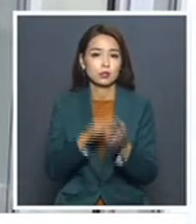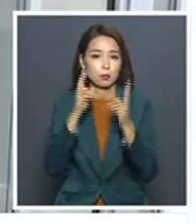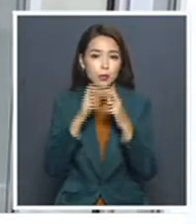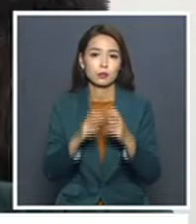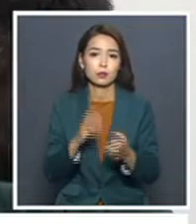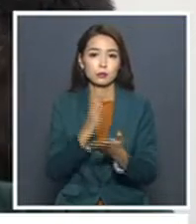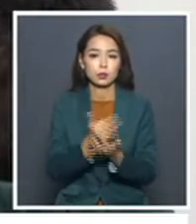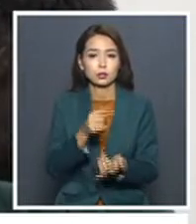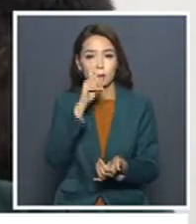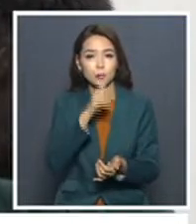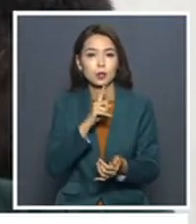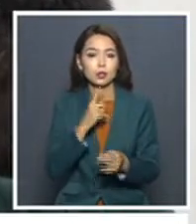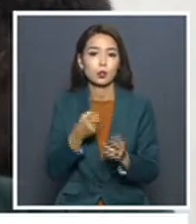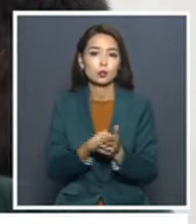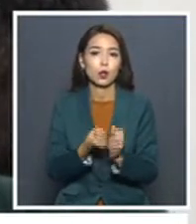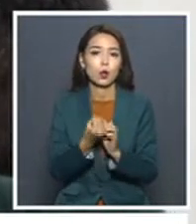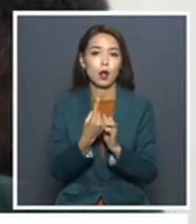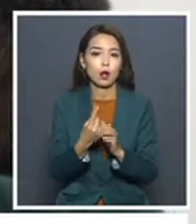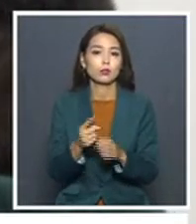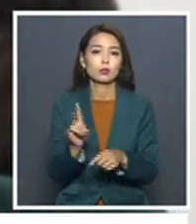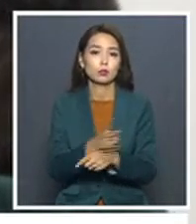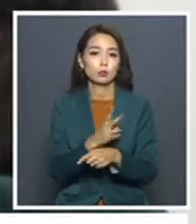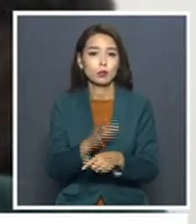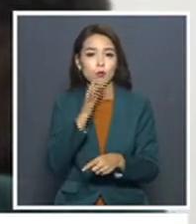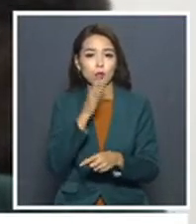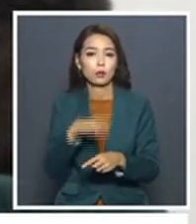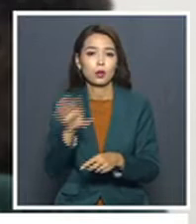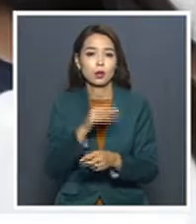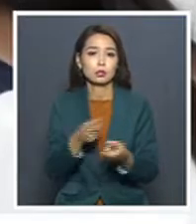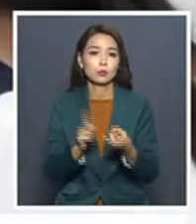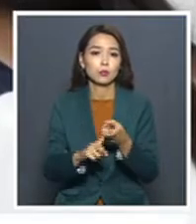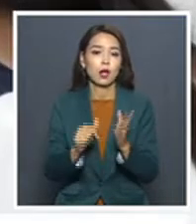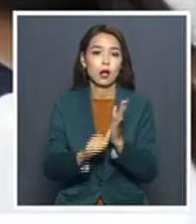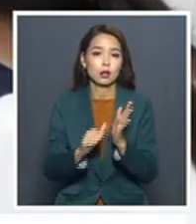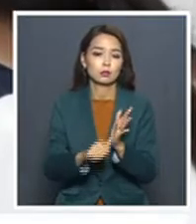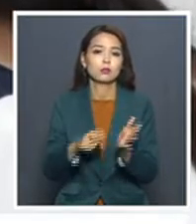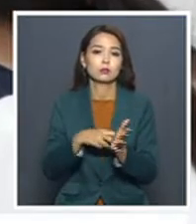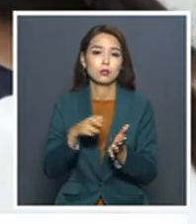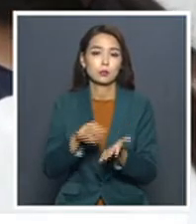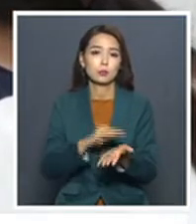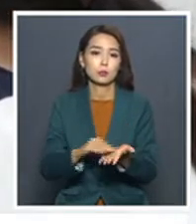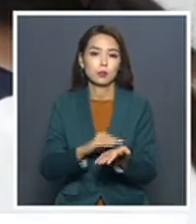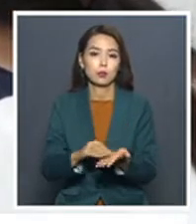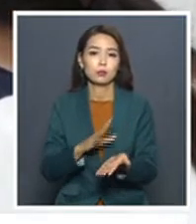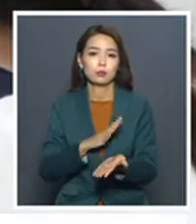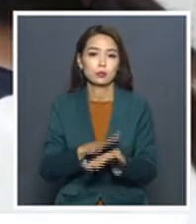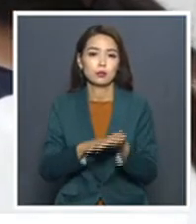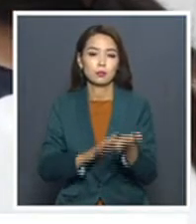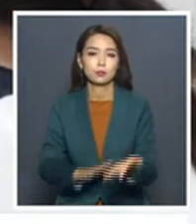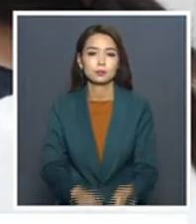айдың ішінде түнгі сағат 11-ден кейін көшеде жүрген жасөспірімдерге қатысты 60 хаттама толтырылған.